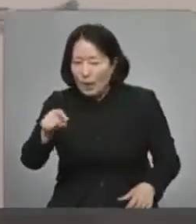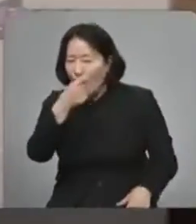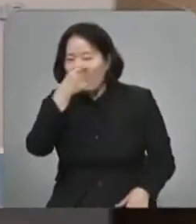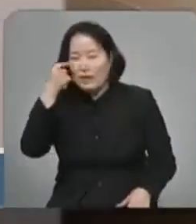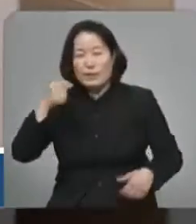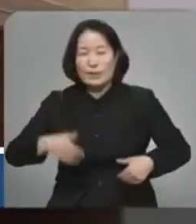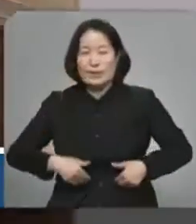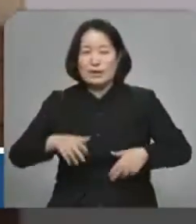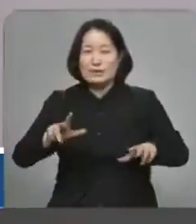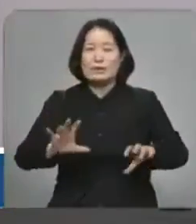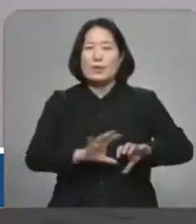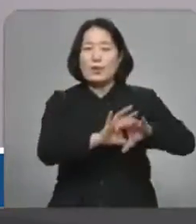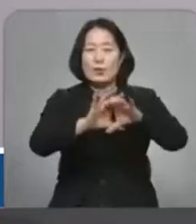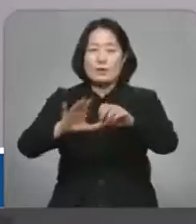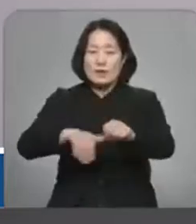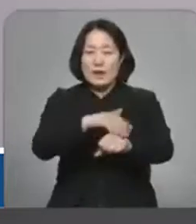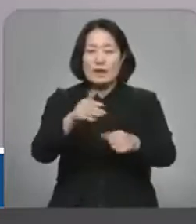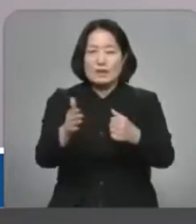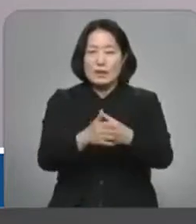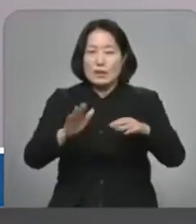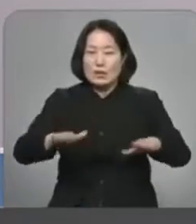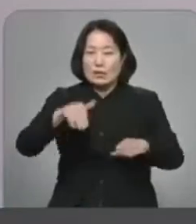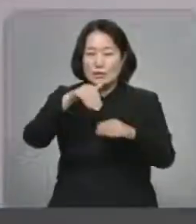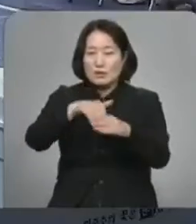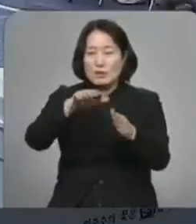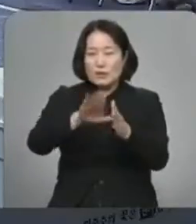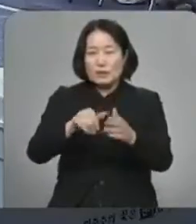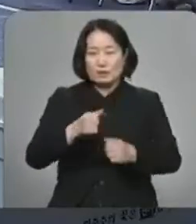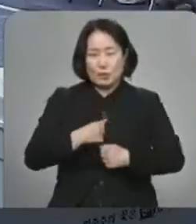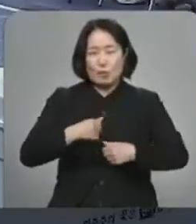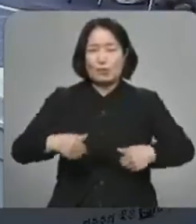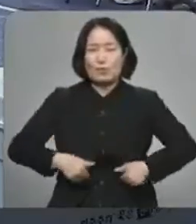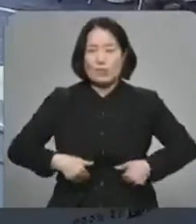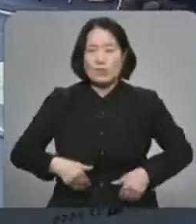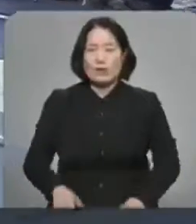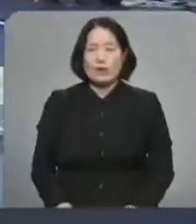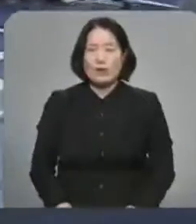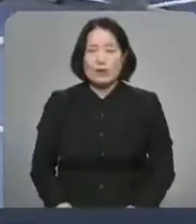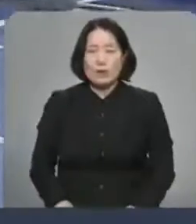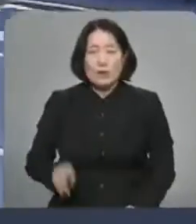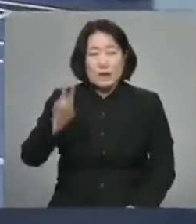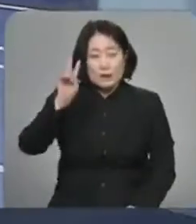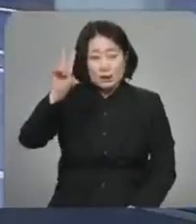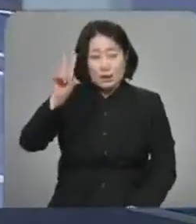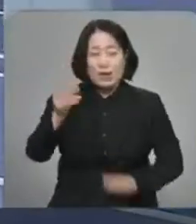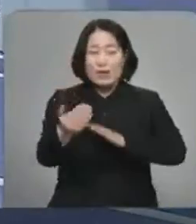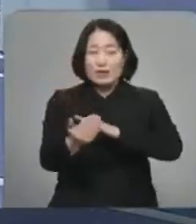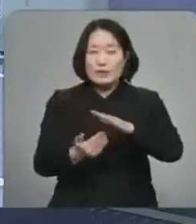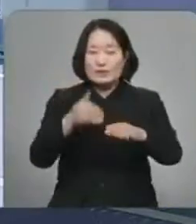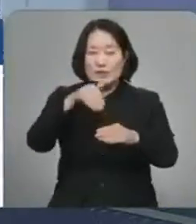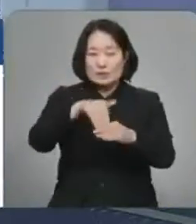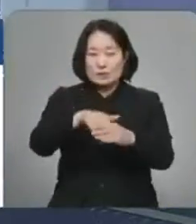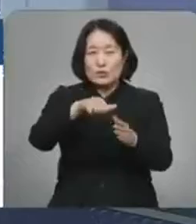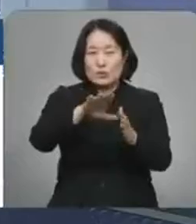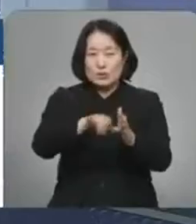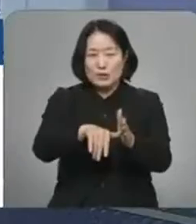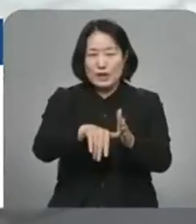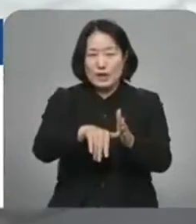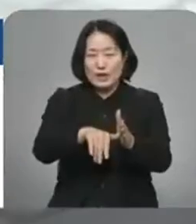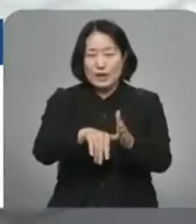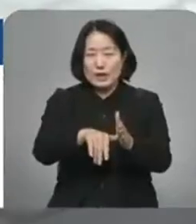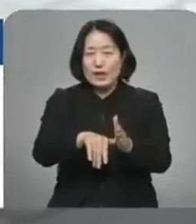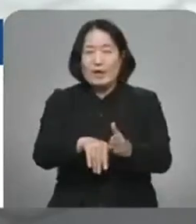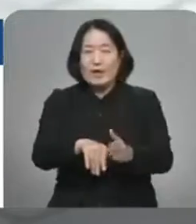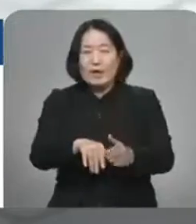상황이 끝나지 않은 만큼 이번 선거 때도 주의해야 할 점이 있습니다 무엇보다 이틀 똥을 실시되는 이번 사전투표 의 경우 첫째 날과 둘째